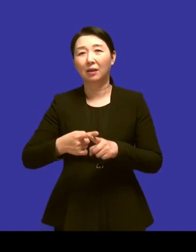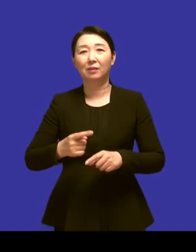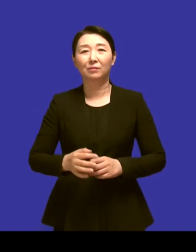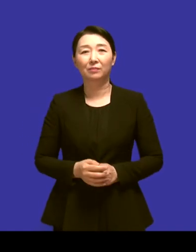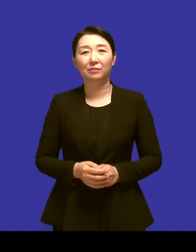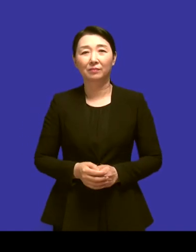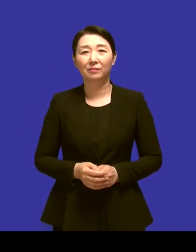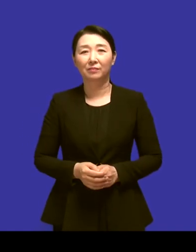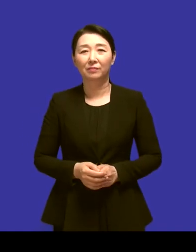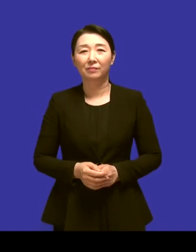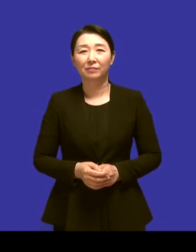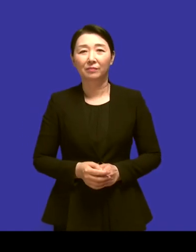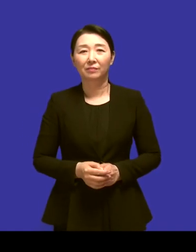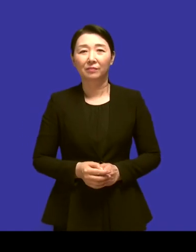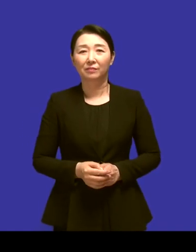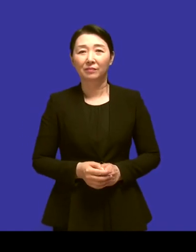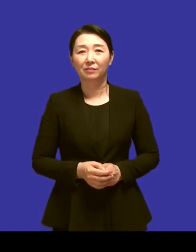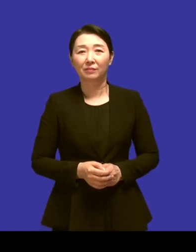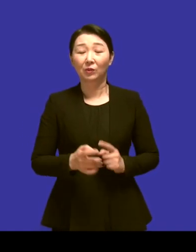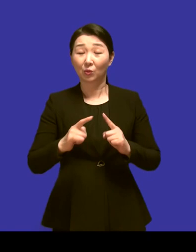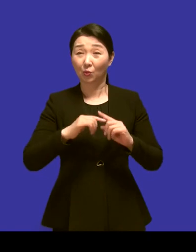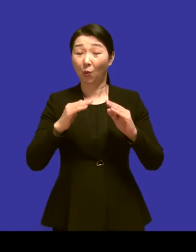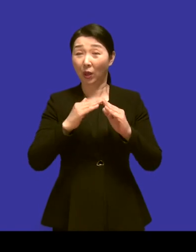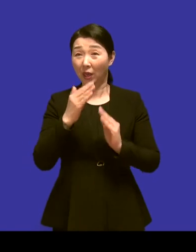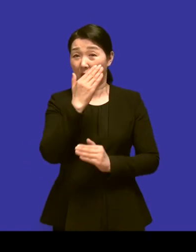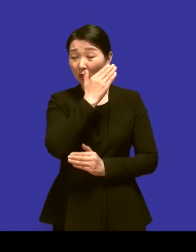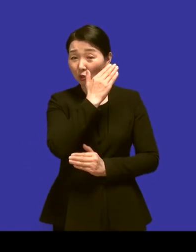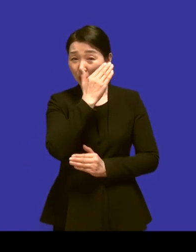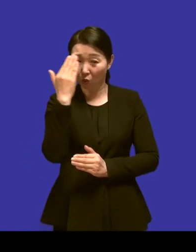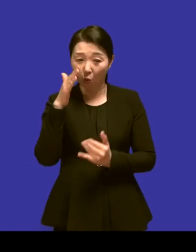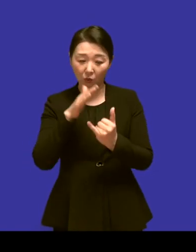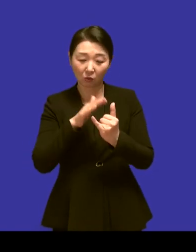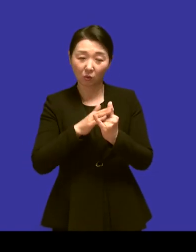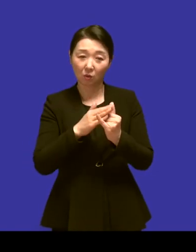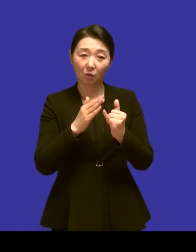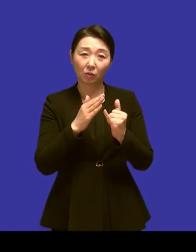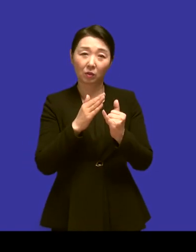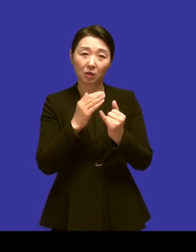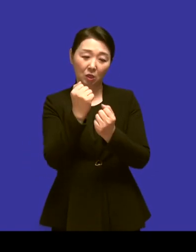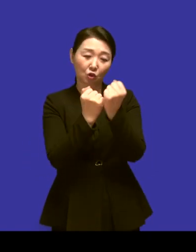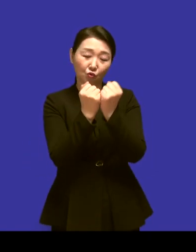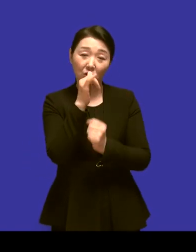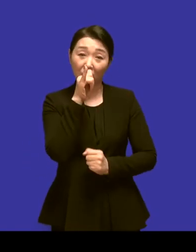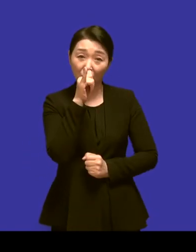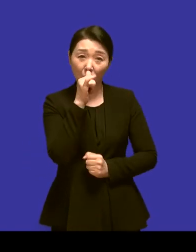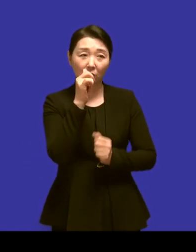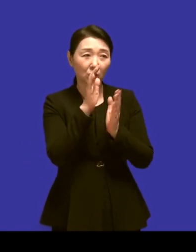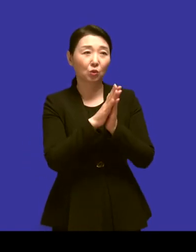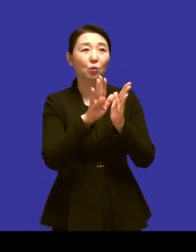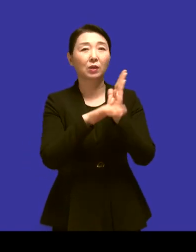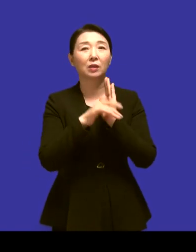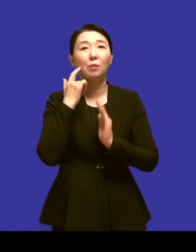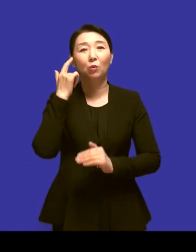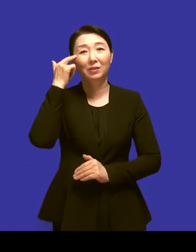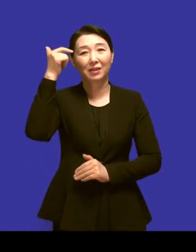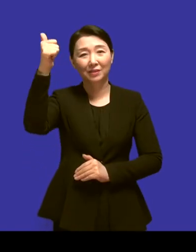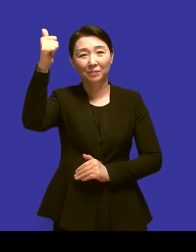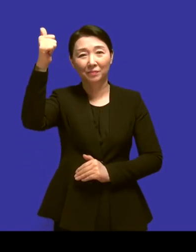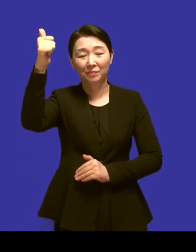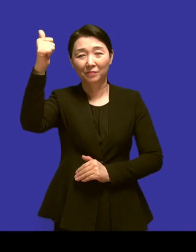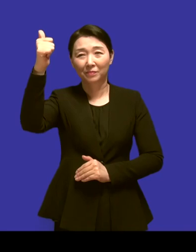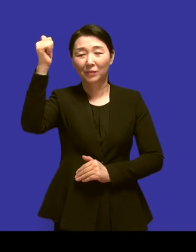이제 저희 교회에 있었던 청소년 집회 이렇게 가서 기도를 드리고 있는데 거기 계시는 목사님께서